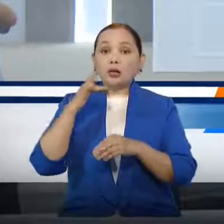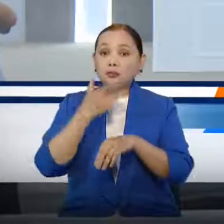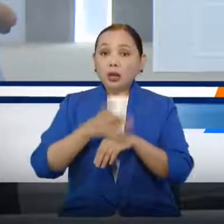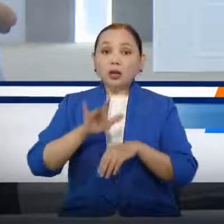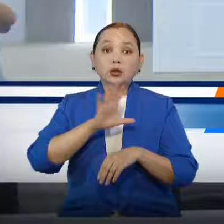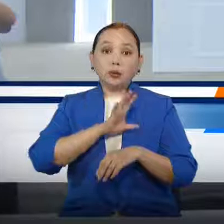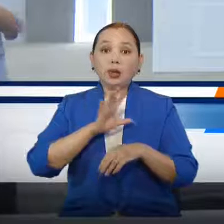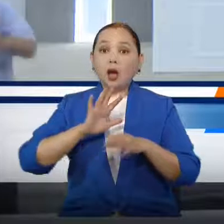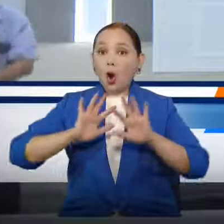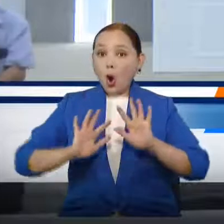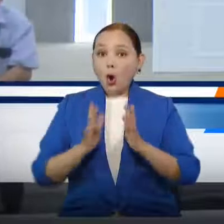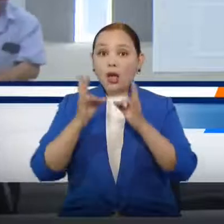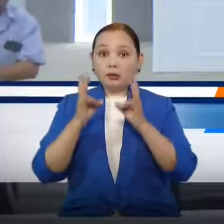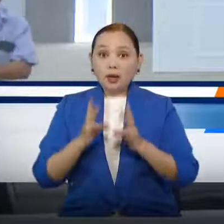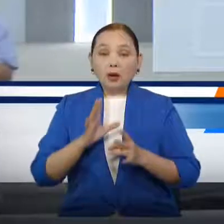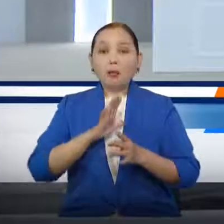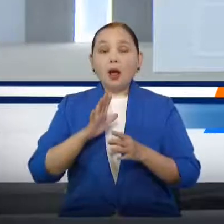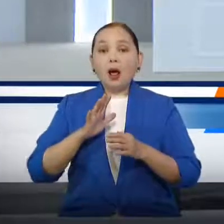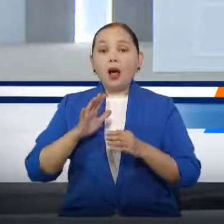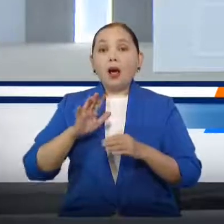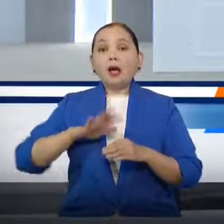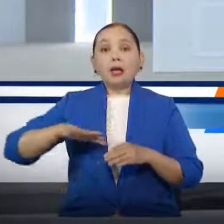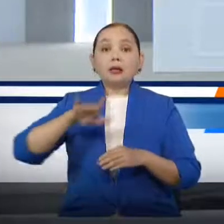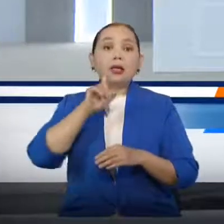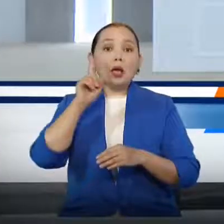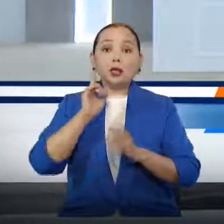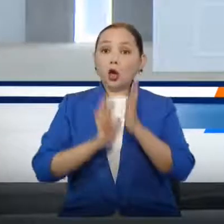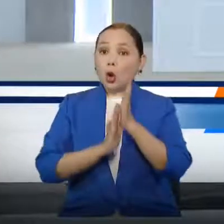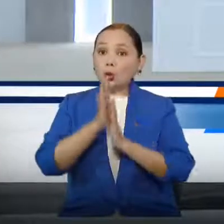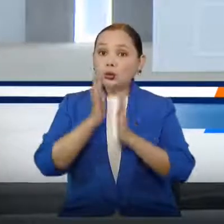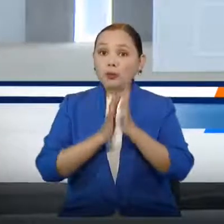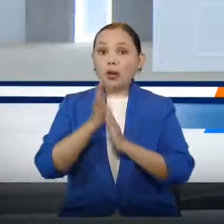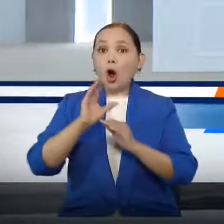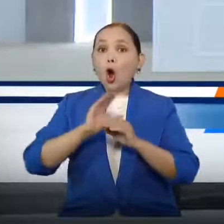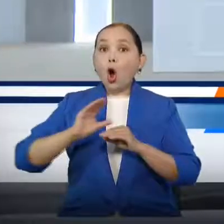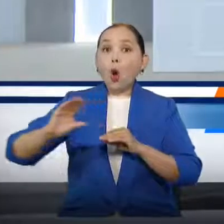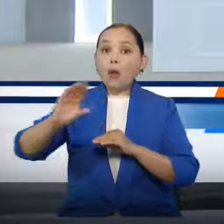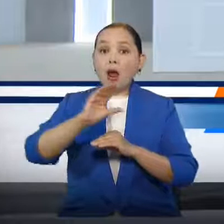kuzatilgan. Yaylovlarning qisqarishi, yashillik, o'simlik qoplamining